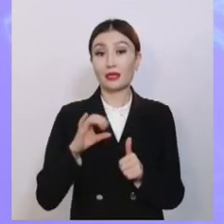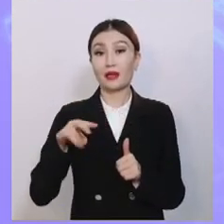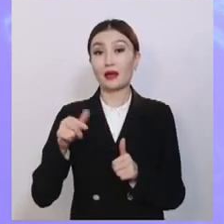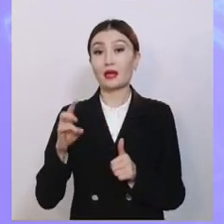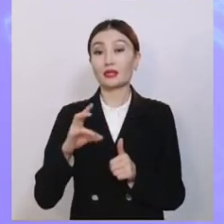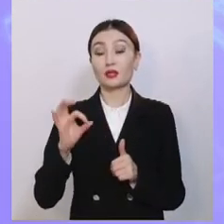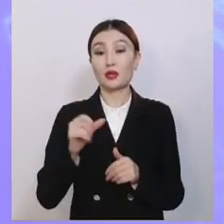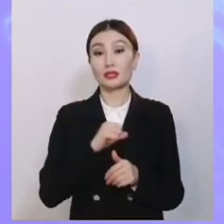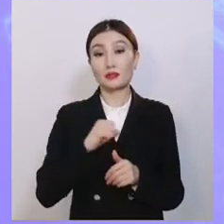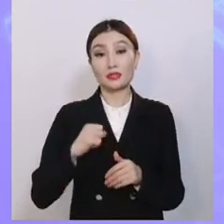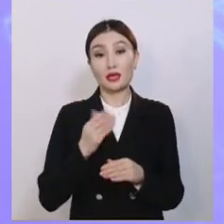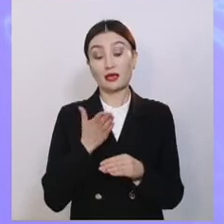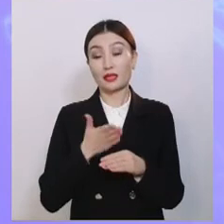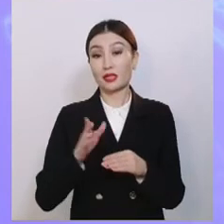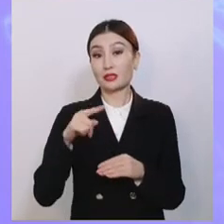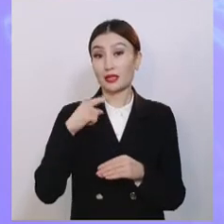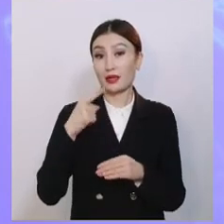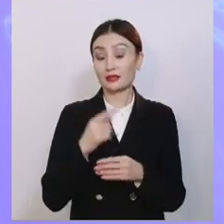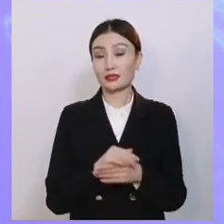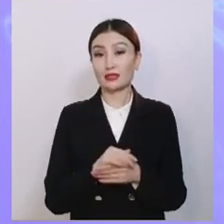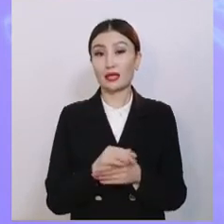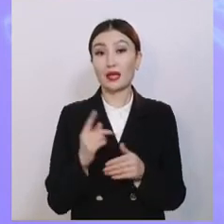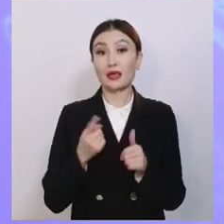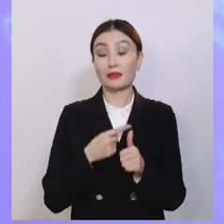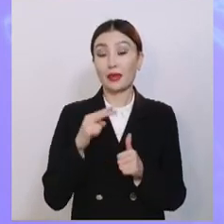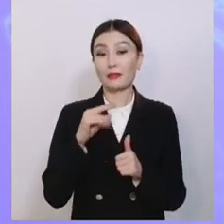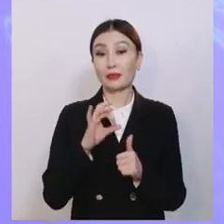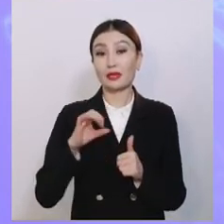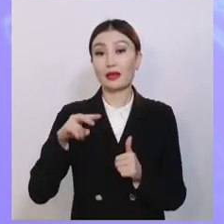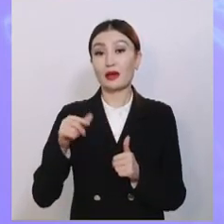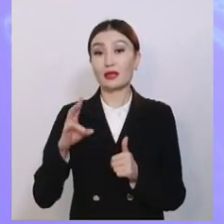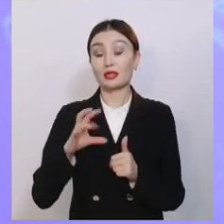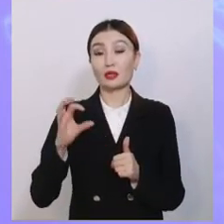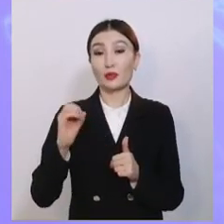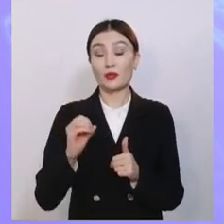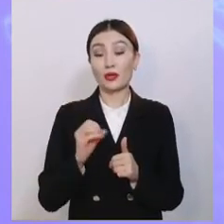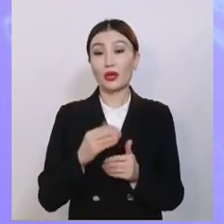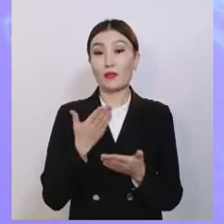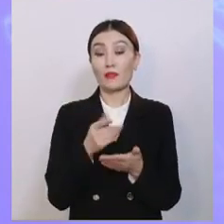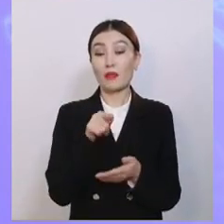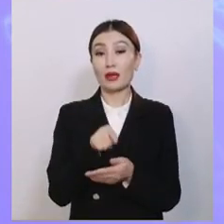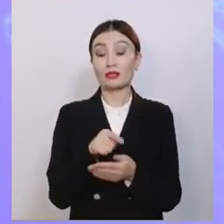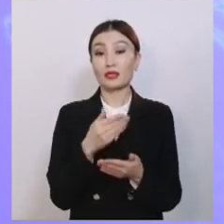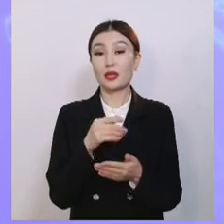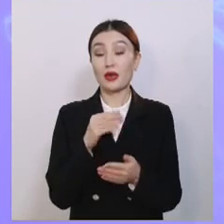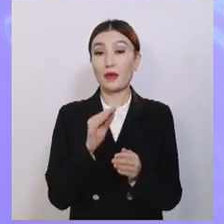– это самостоятельная часть речи. Имя прилагательное обозначает признак